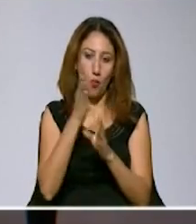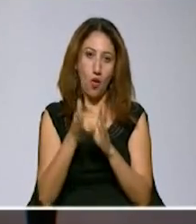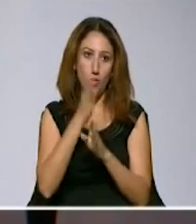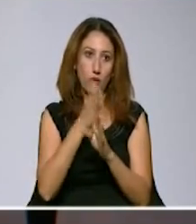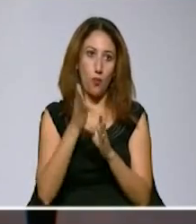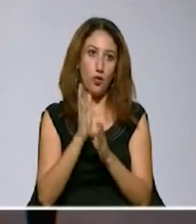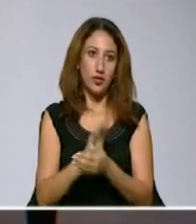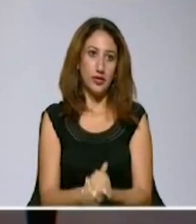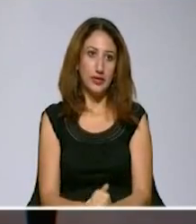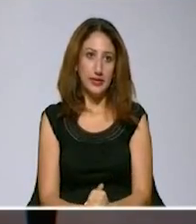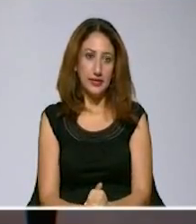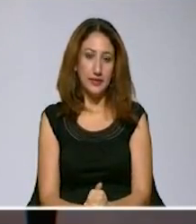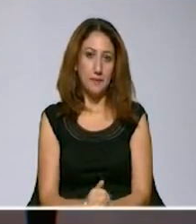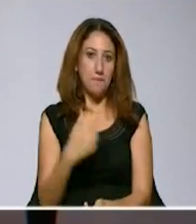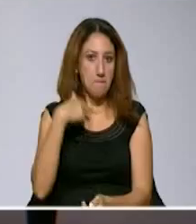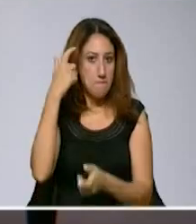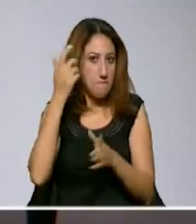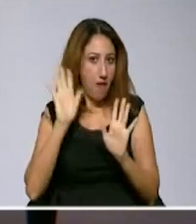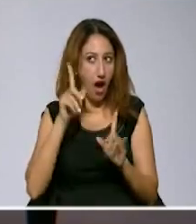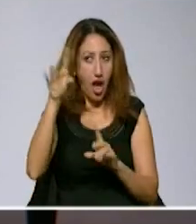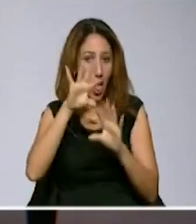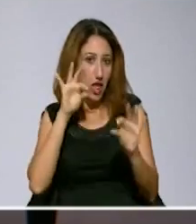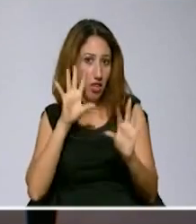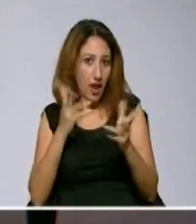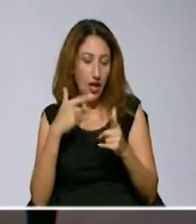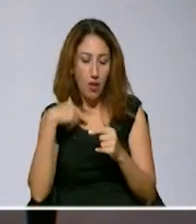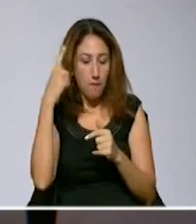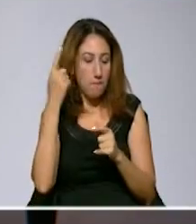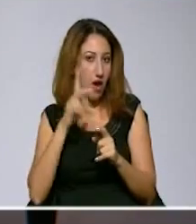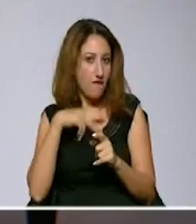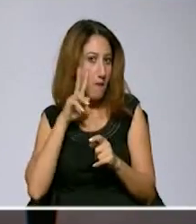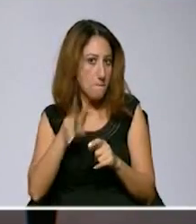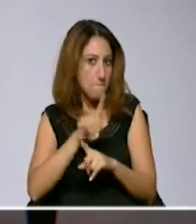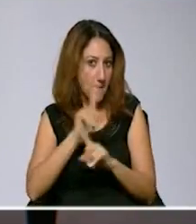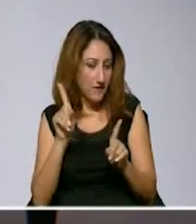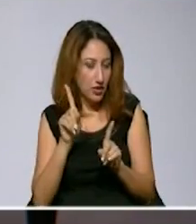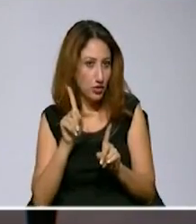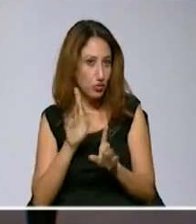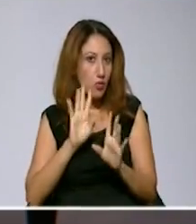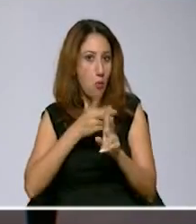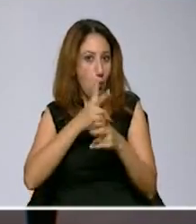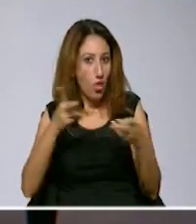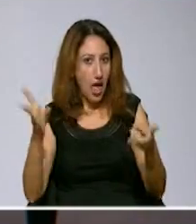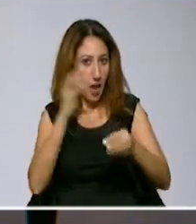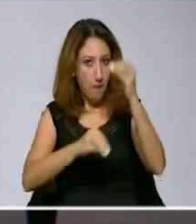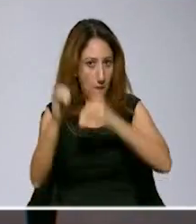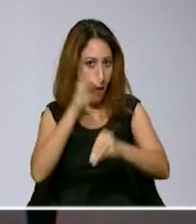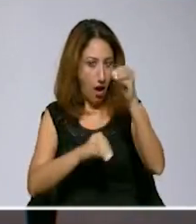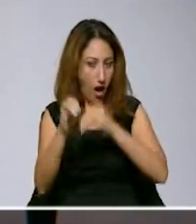دلوقتي انا اعرف كارت حضرتك فين؟ لا. مره ثانيه كل الكروت مختلفه صح؟